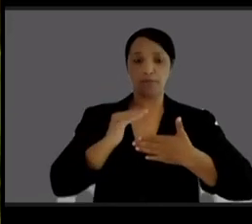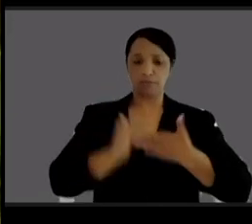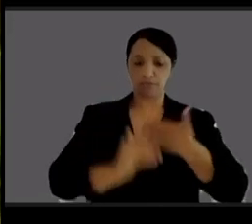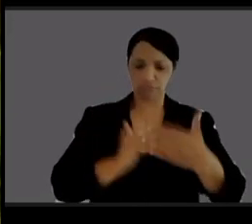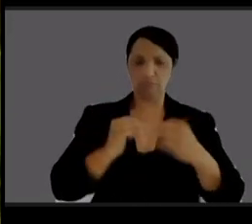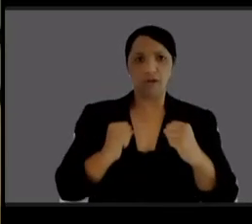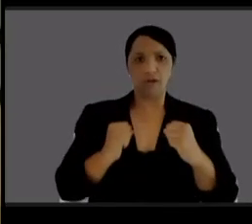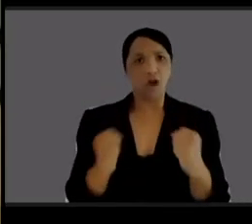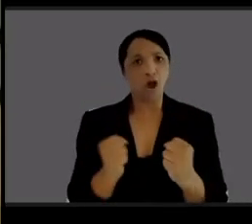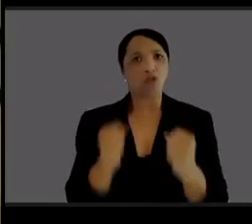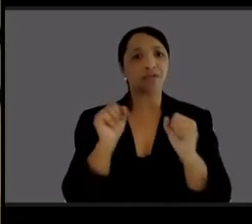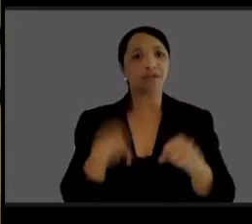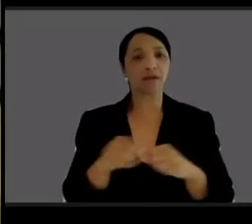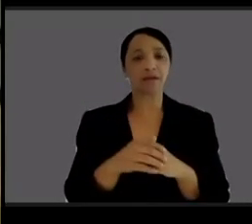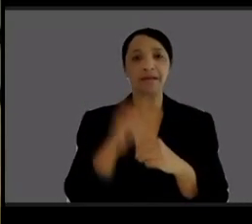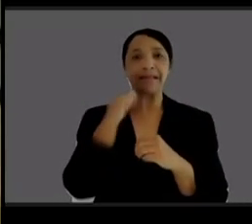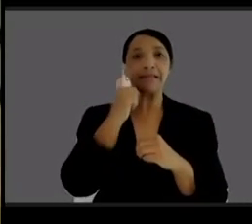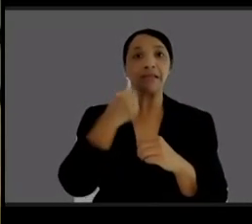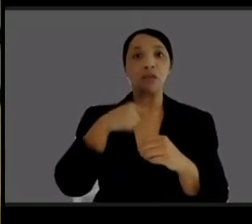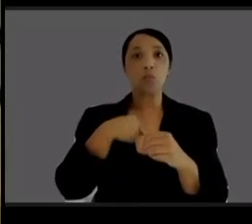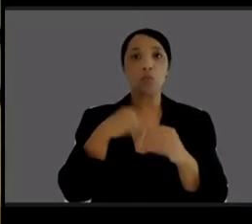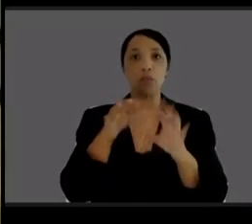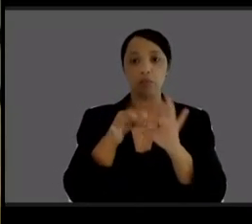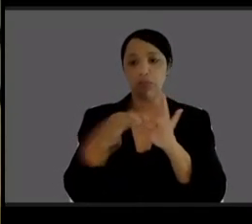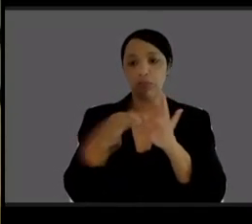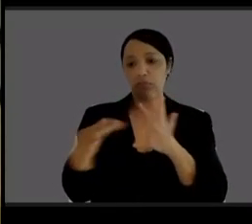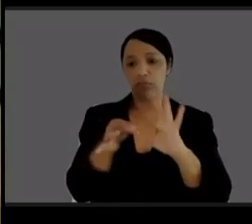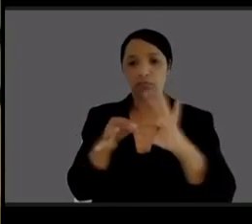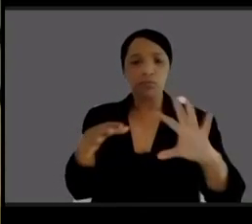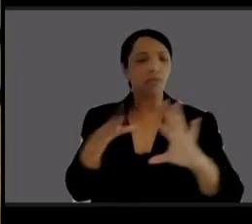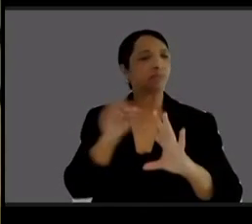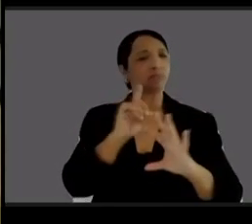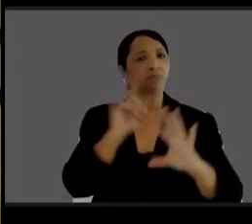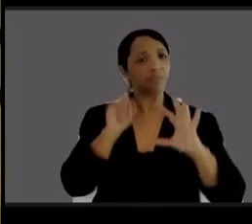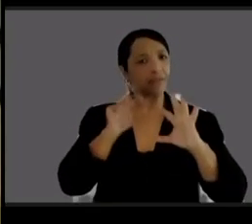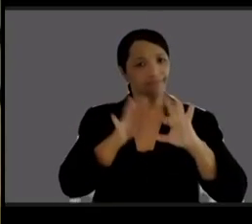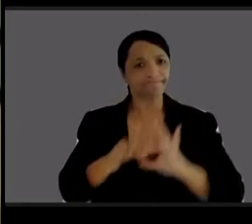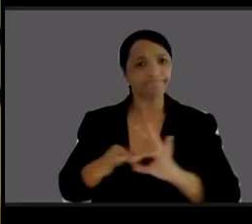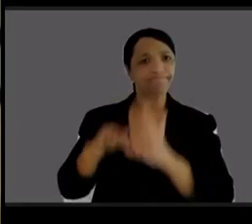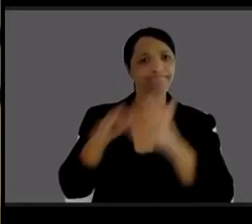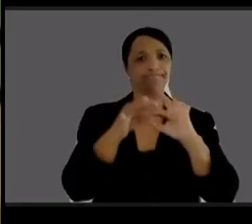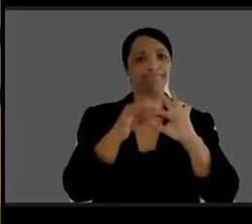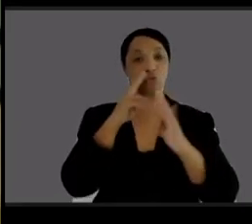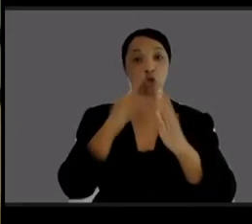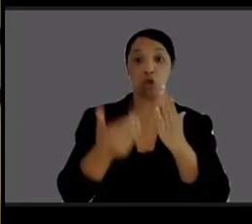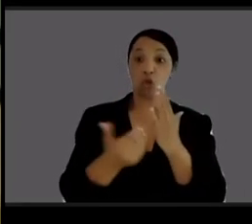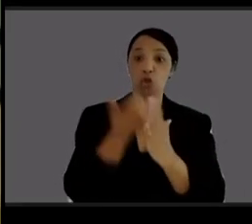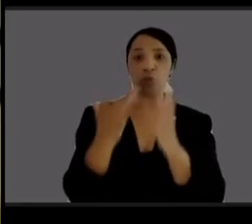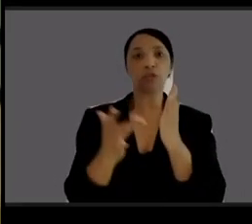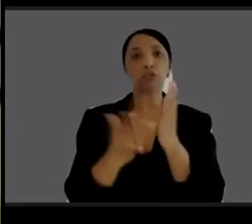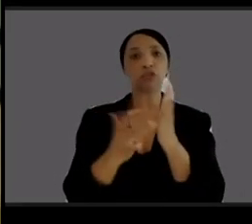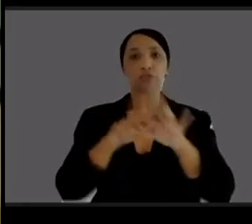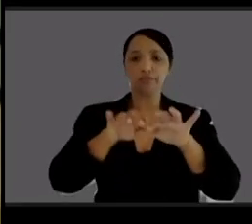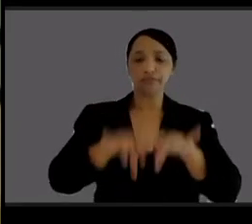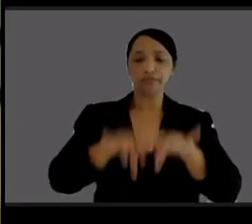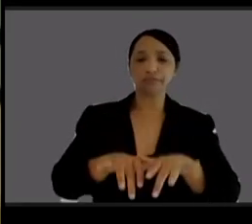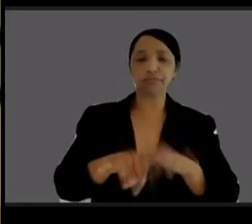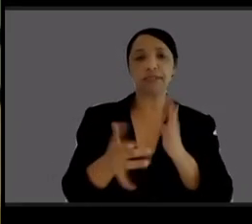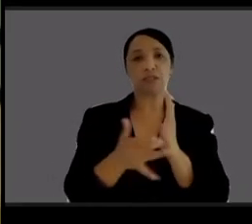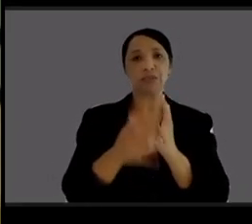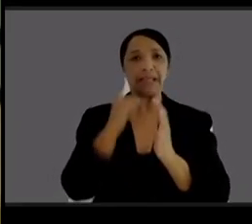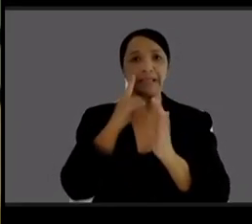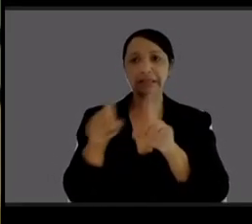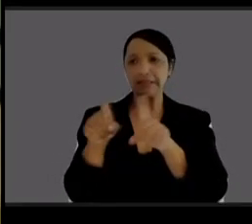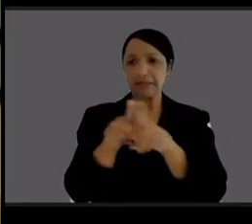pacte soient respectés. Nous ne pouvons pas nous permettre de nous replier dans des silos. Nous devons nous efforcer de prévenir les lacunes dans les